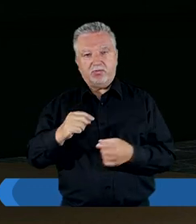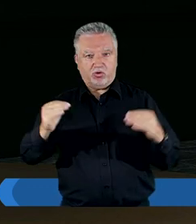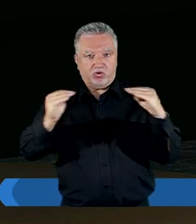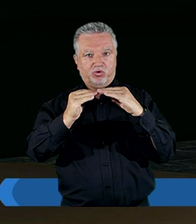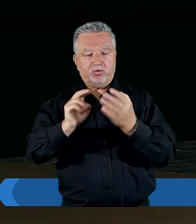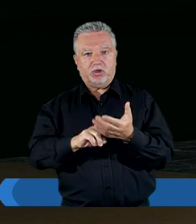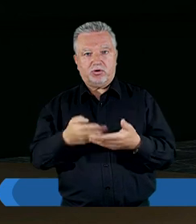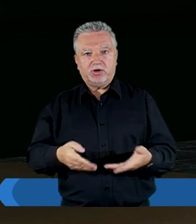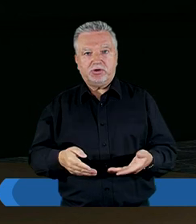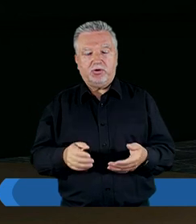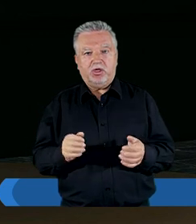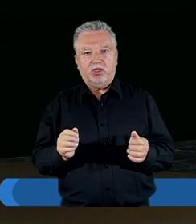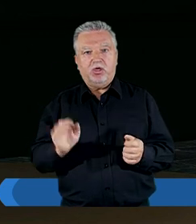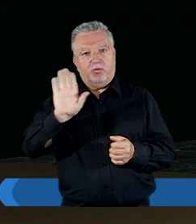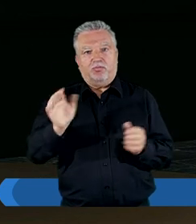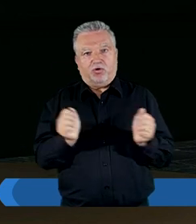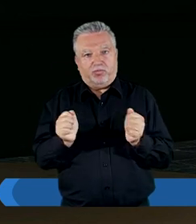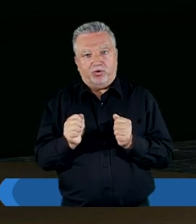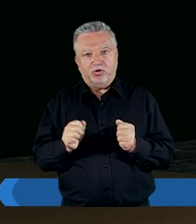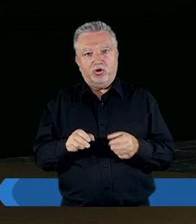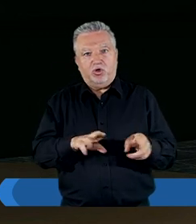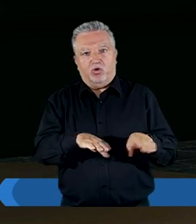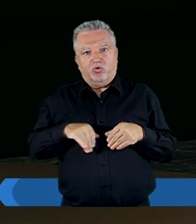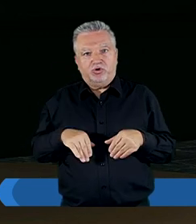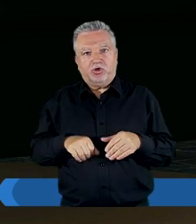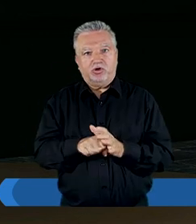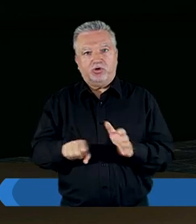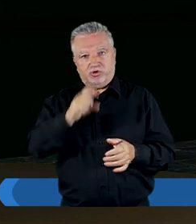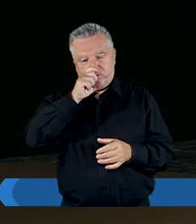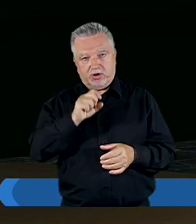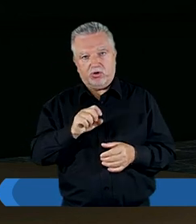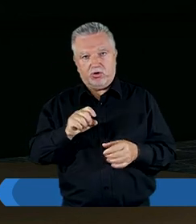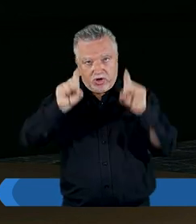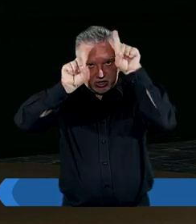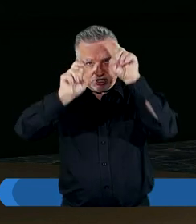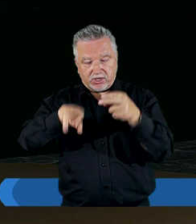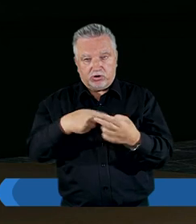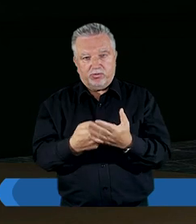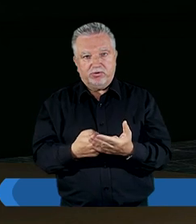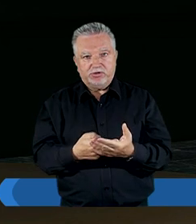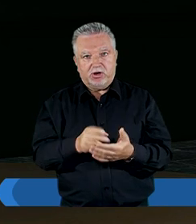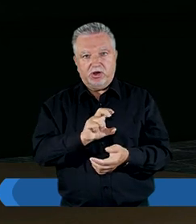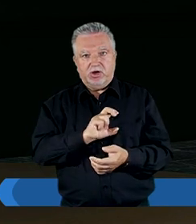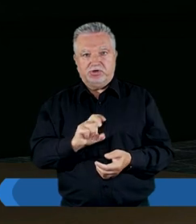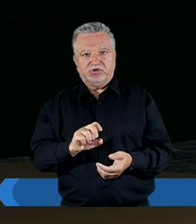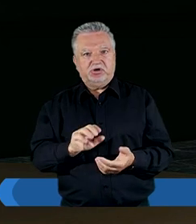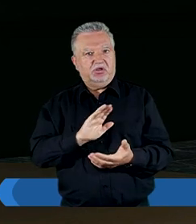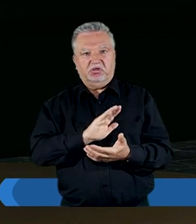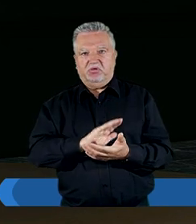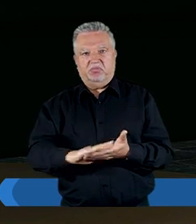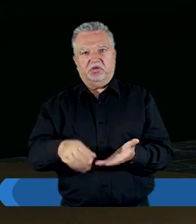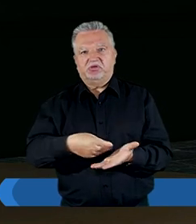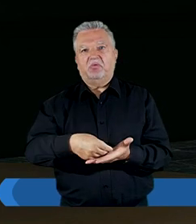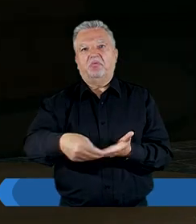i prawy, bogobojny i stroniący od złego. Na to szatan odpowiedział Panu mówiąc, czy za darmo jest Job